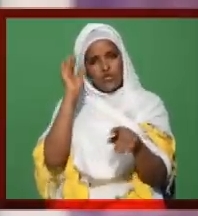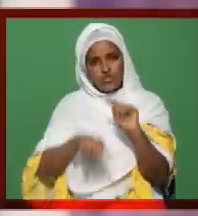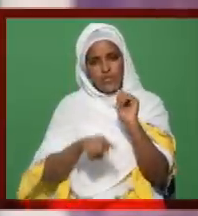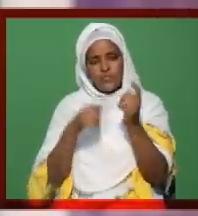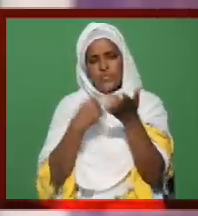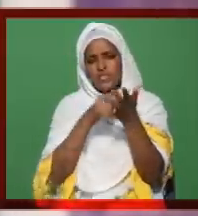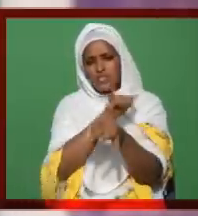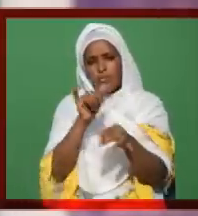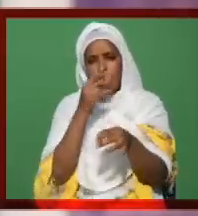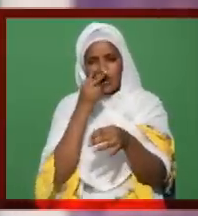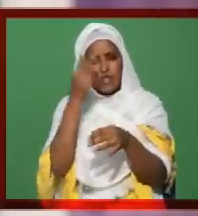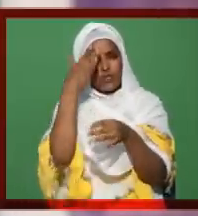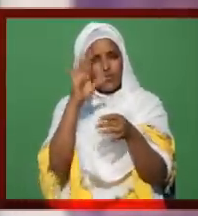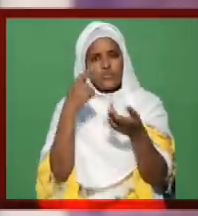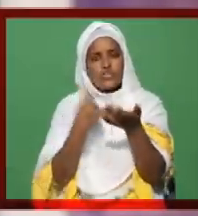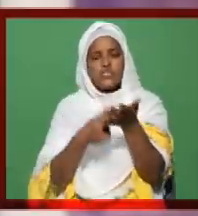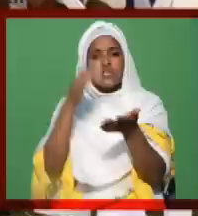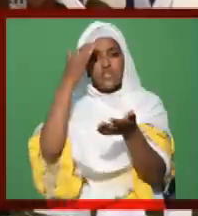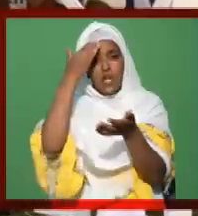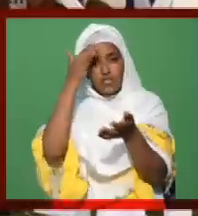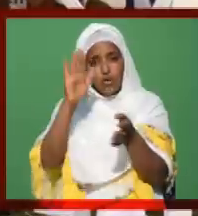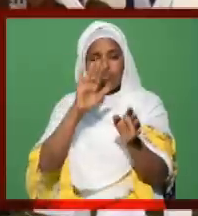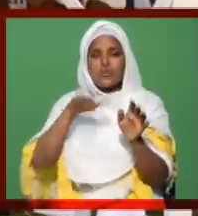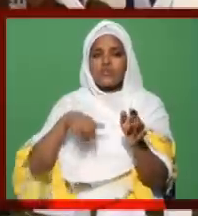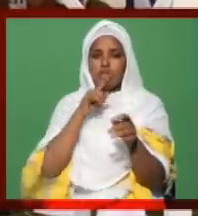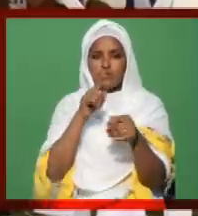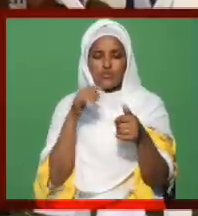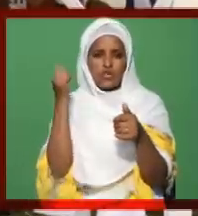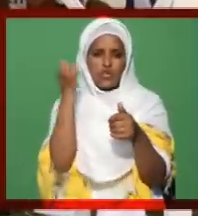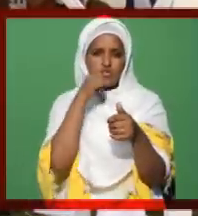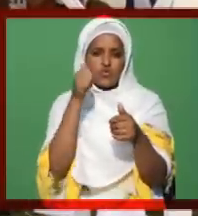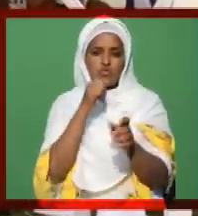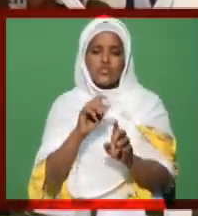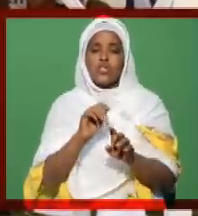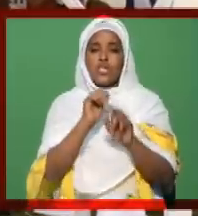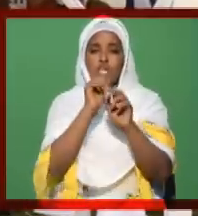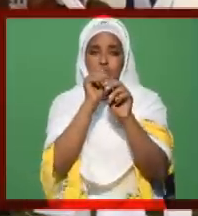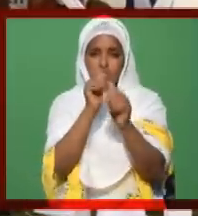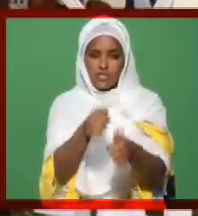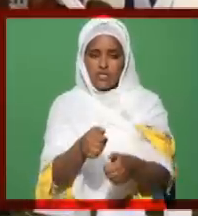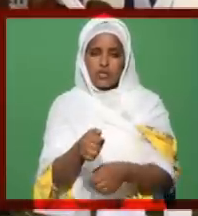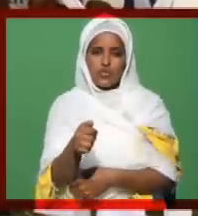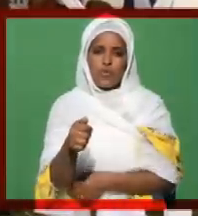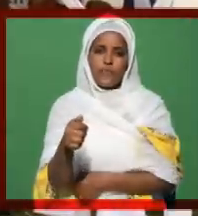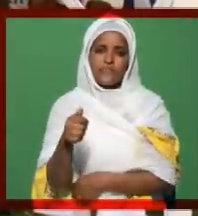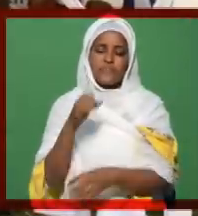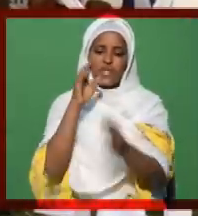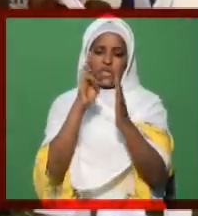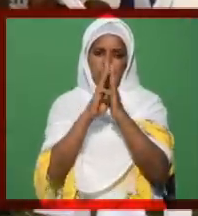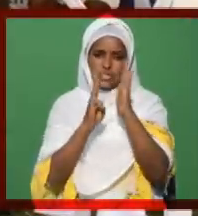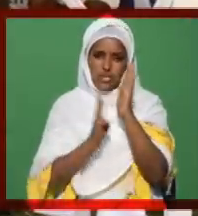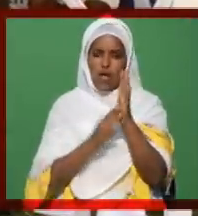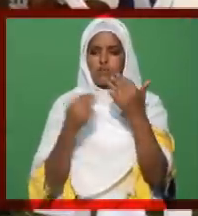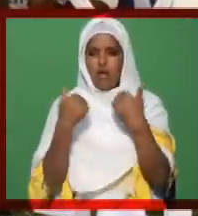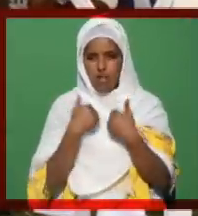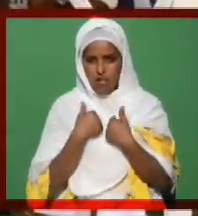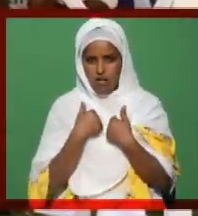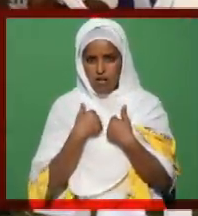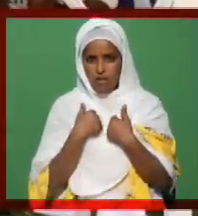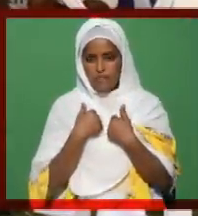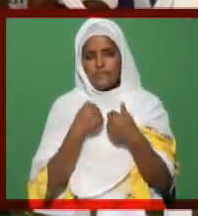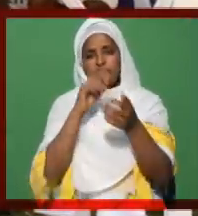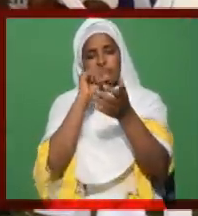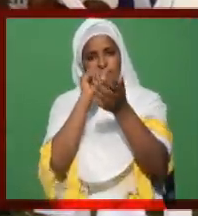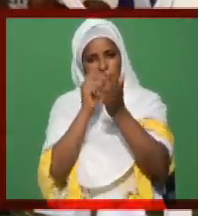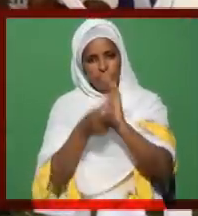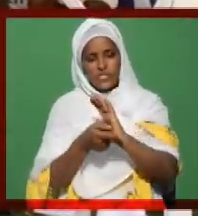አይተው አታውቀም ስለዚህ ሳታውቀው ቀርታለች ነው የሴቶች የተሰጣቸው ስርዓት ስርዓት አለ